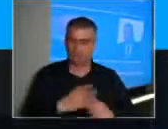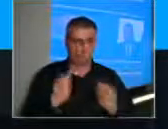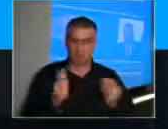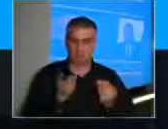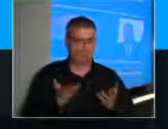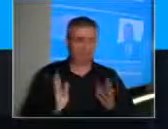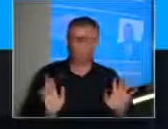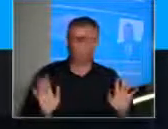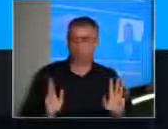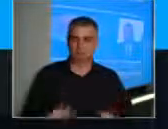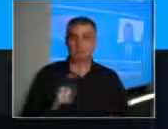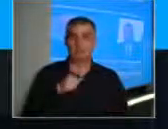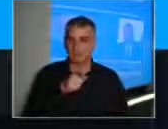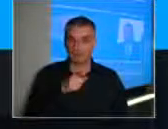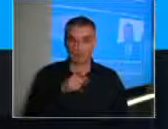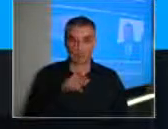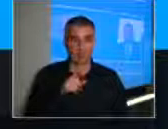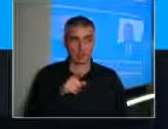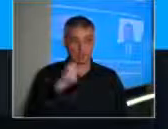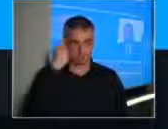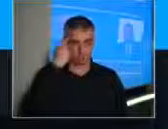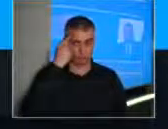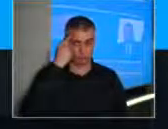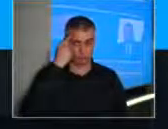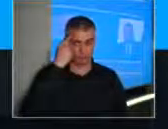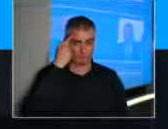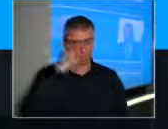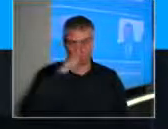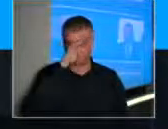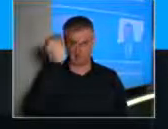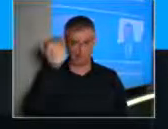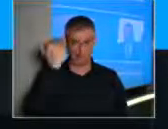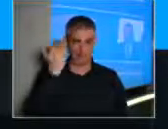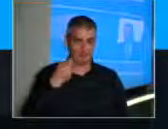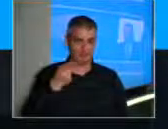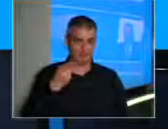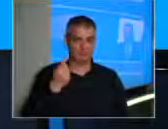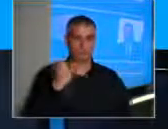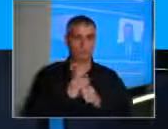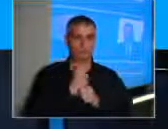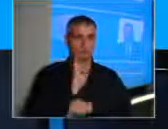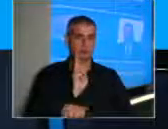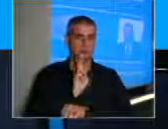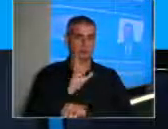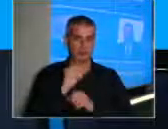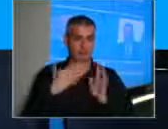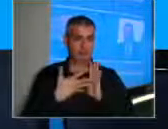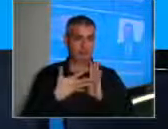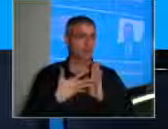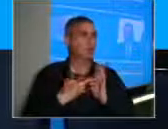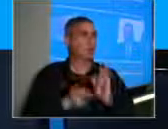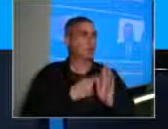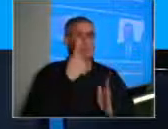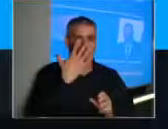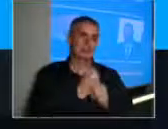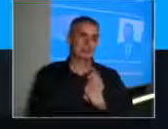כזה, לא. ואתה גם חושב שהוא מגזים הוא עושה מצג שווא עם הסקרים? תראי, פעם אחת